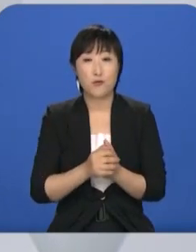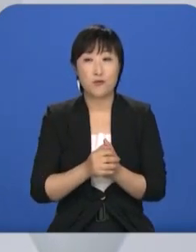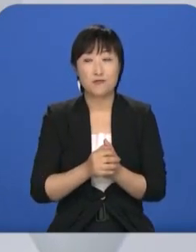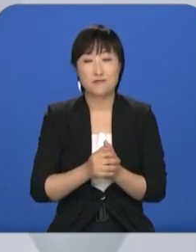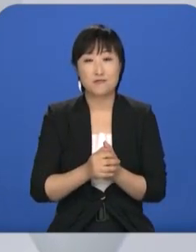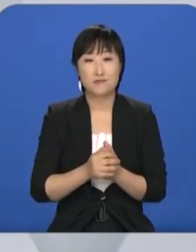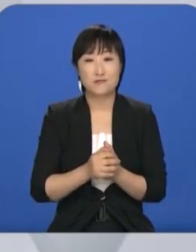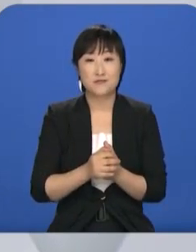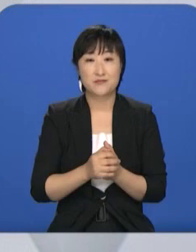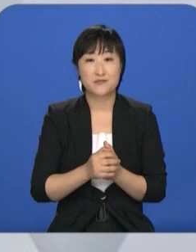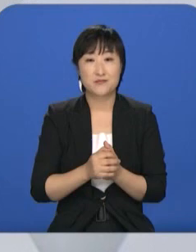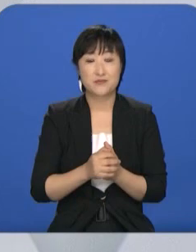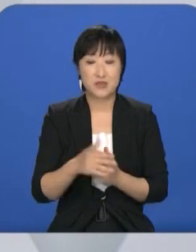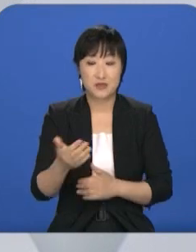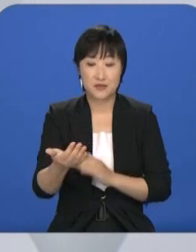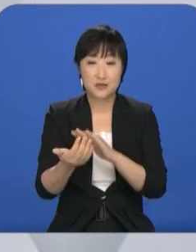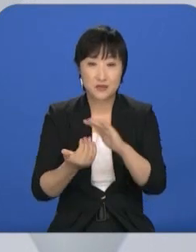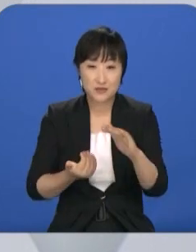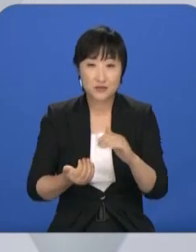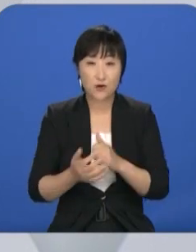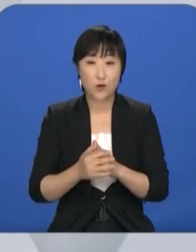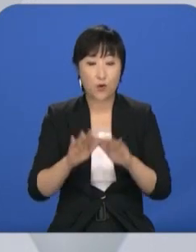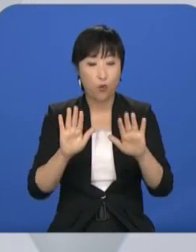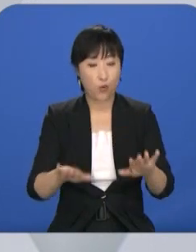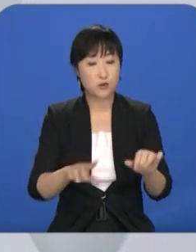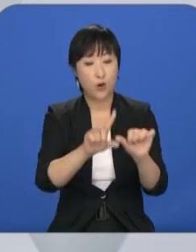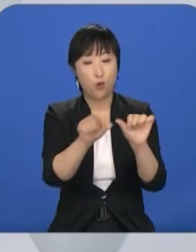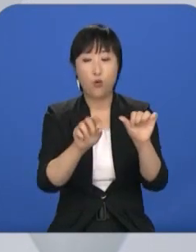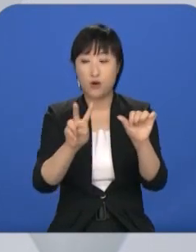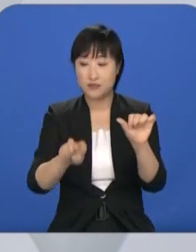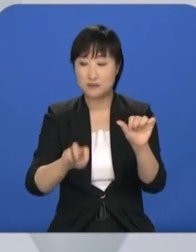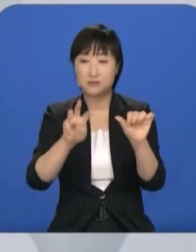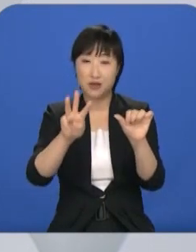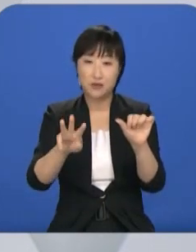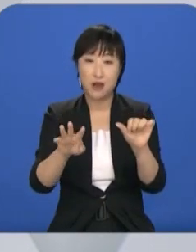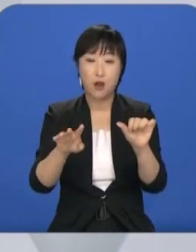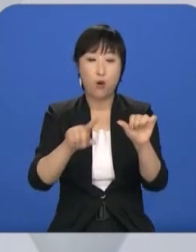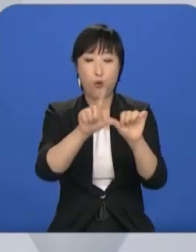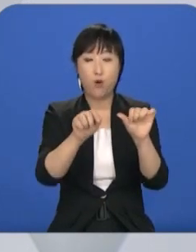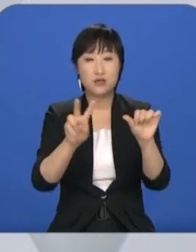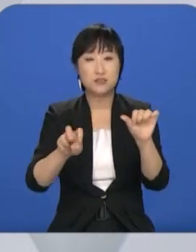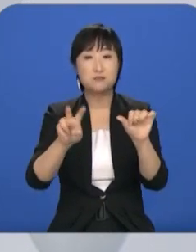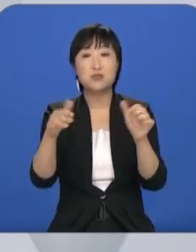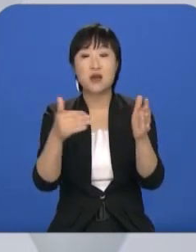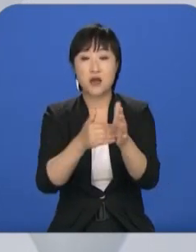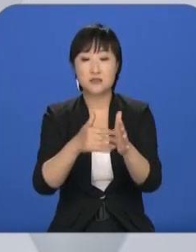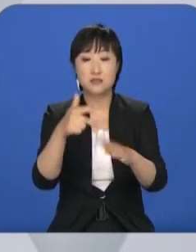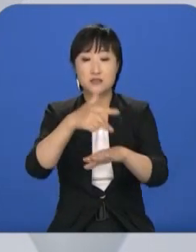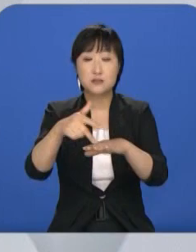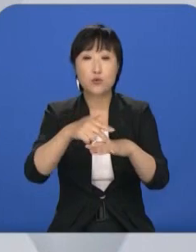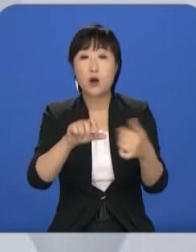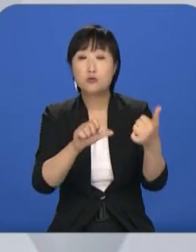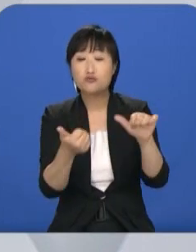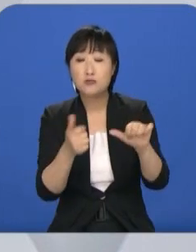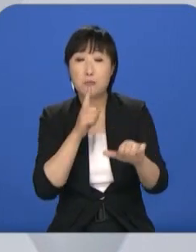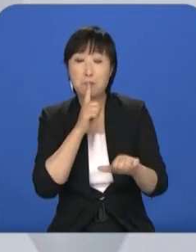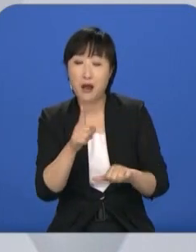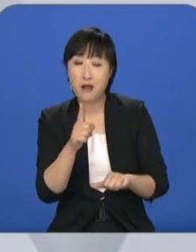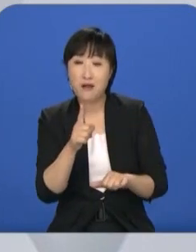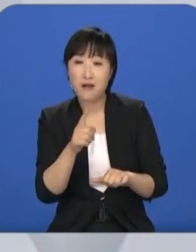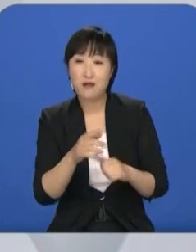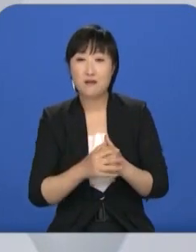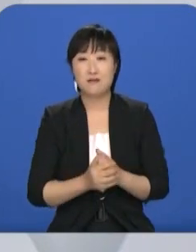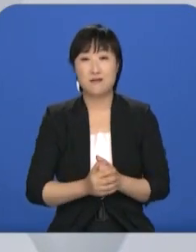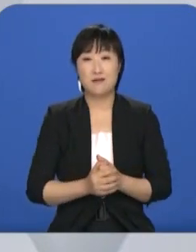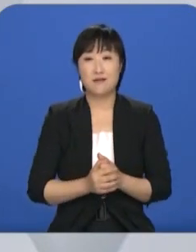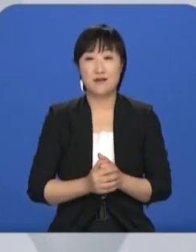지금 이전 네. 오늘이 5월 23일이니까 5월 22일까지는 진도가 죽어있다는 그런